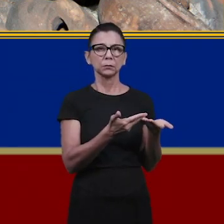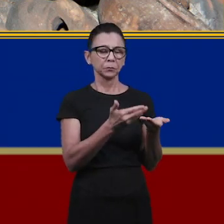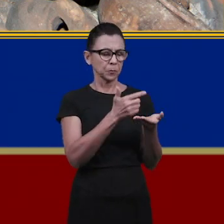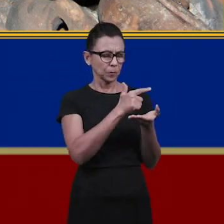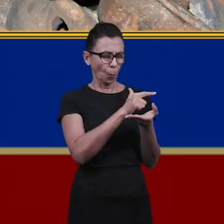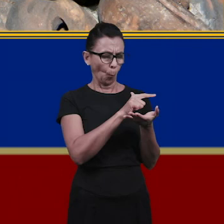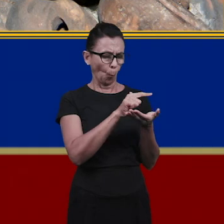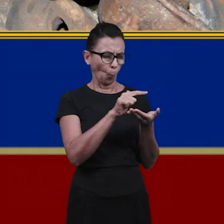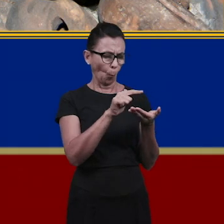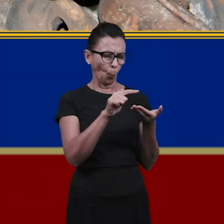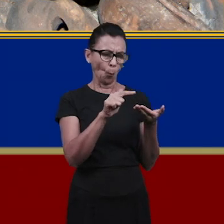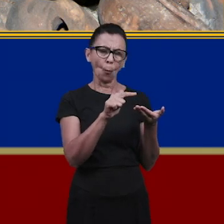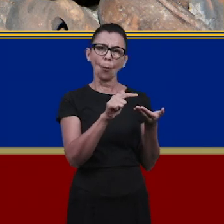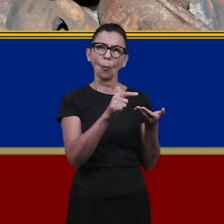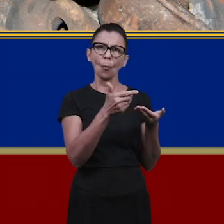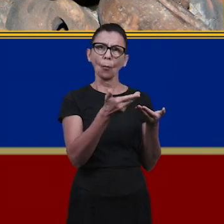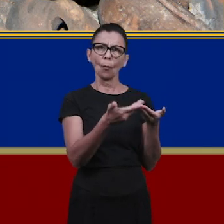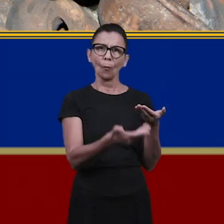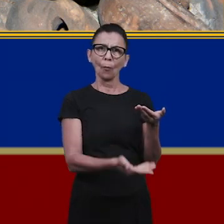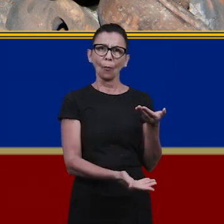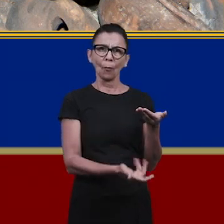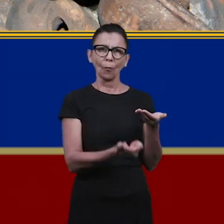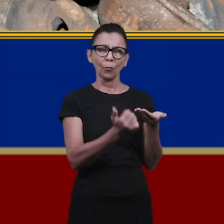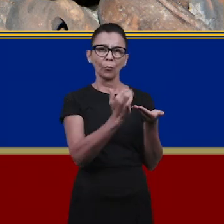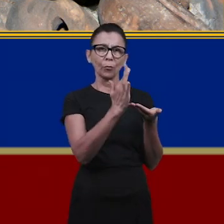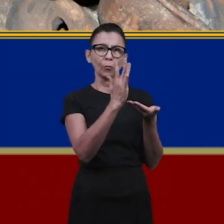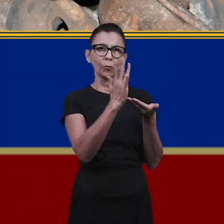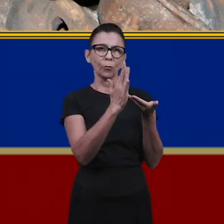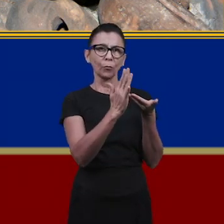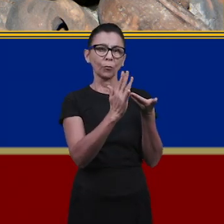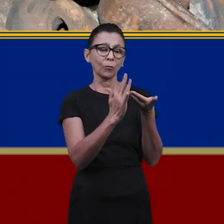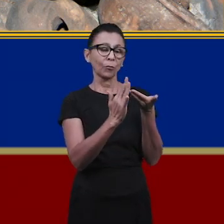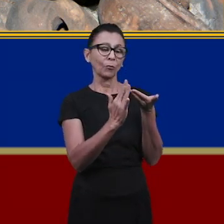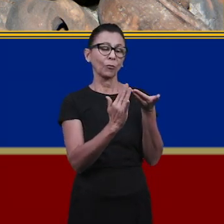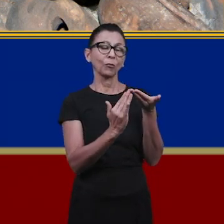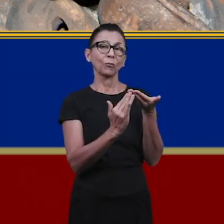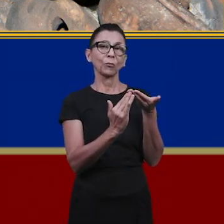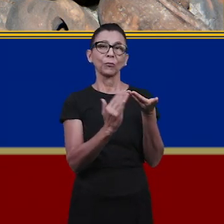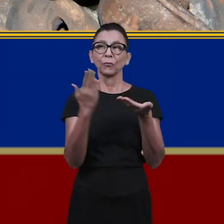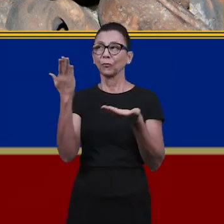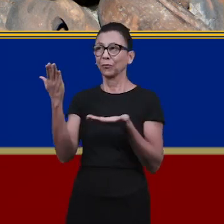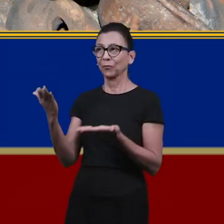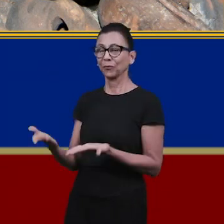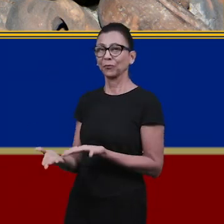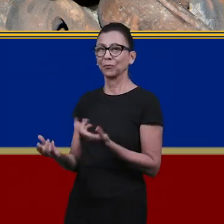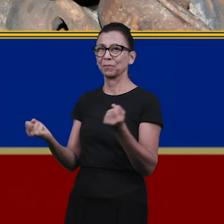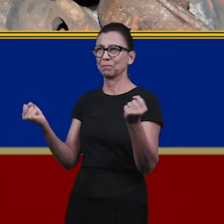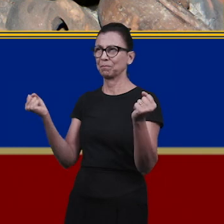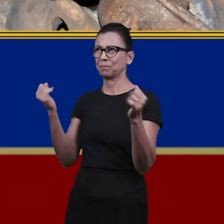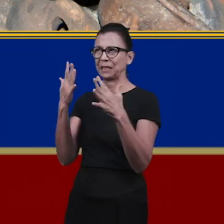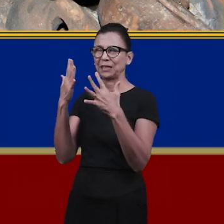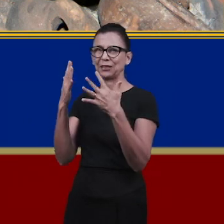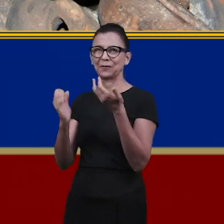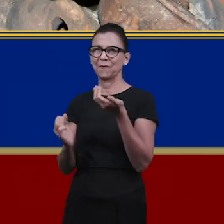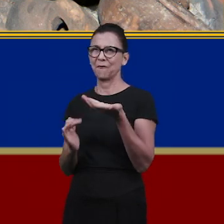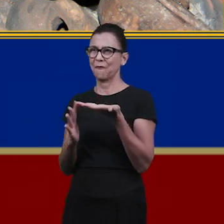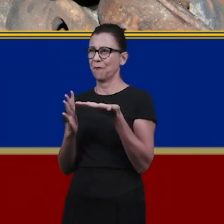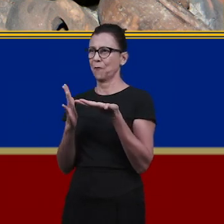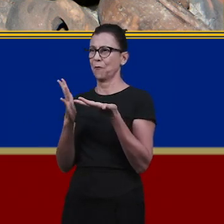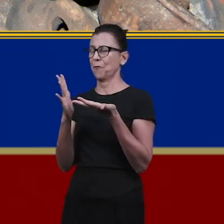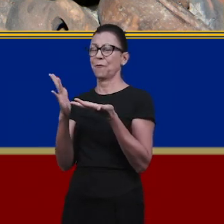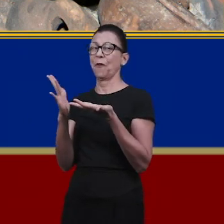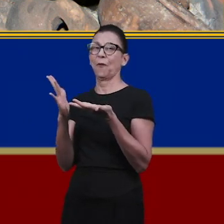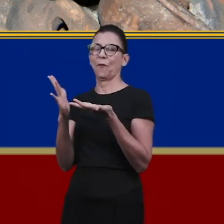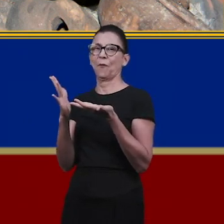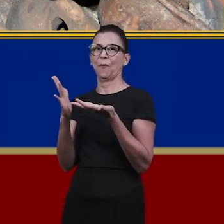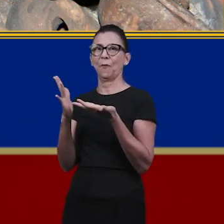celle-ci, remplie d'huile, avec la lumière, avec le bruit, avec le feu, pour